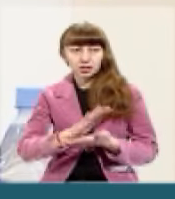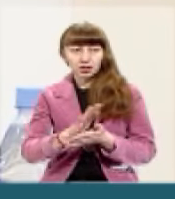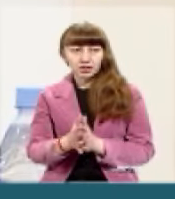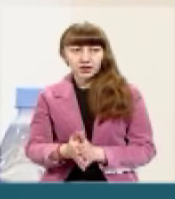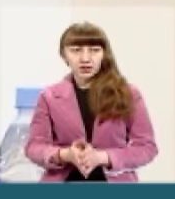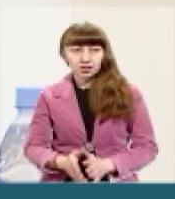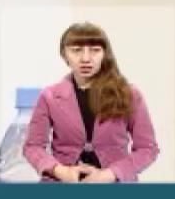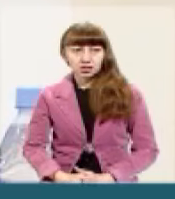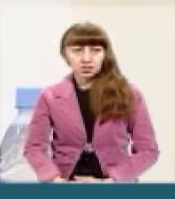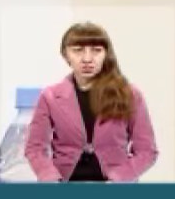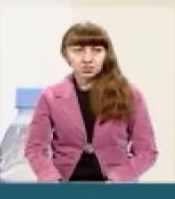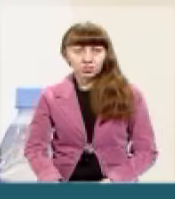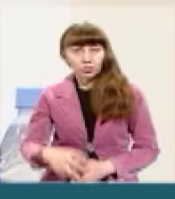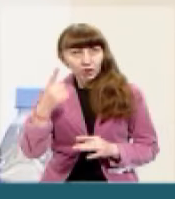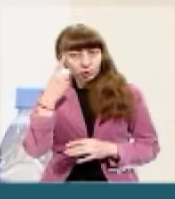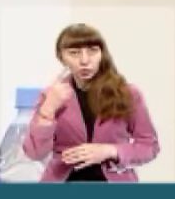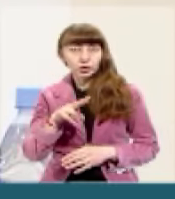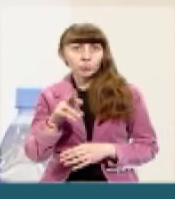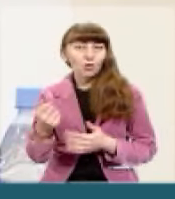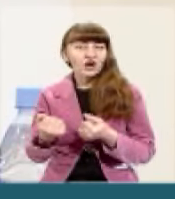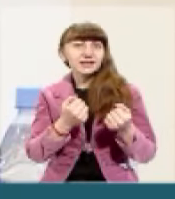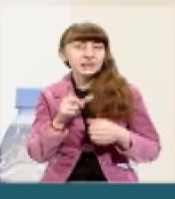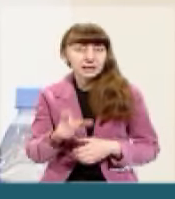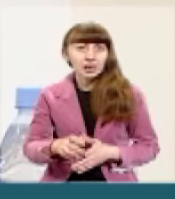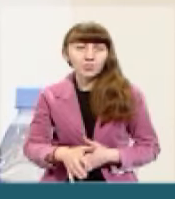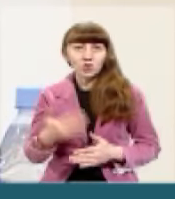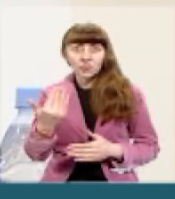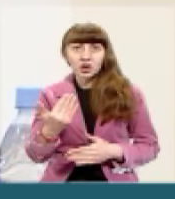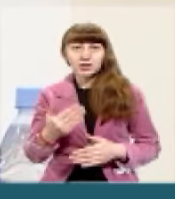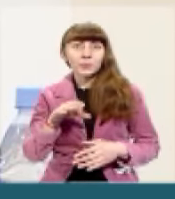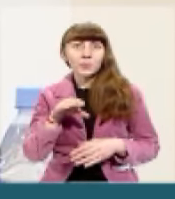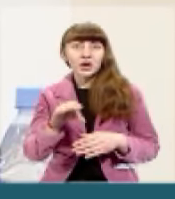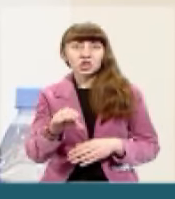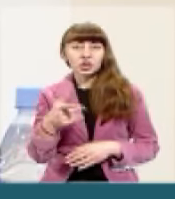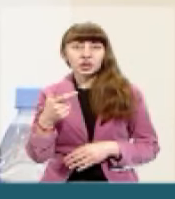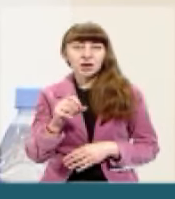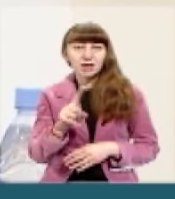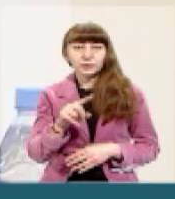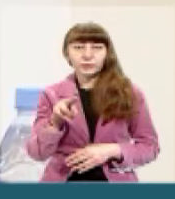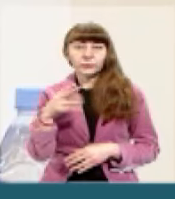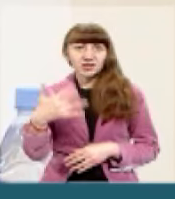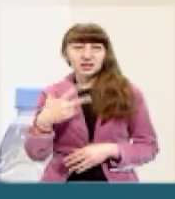Договорились? Вы давайте подумайте по водителям. У вас машины ГАЗ-53, кто хочет на них работать,